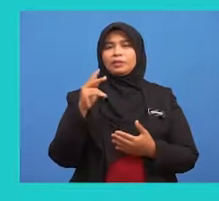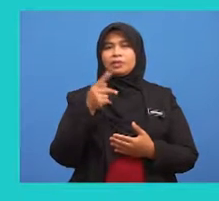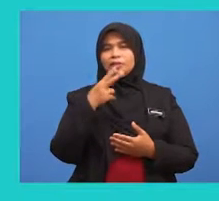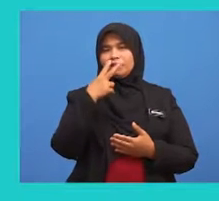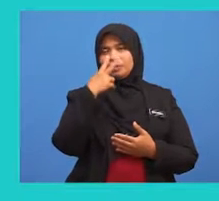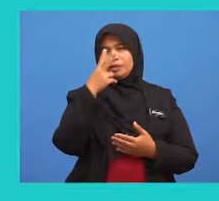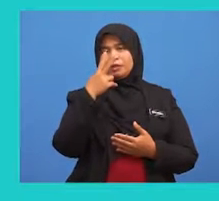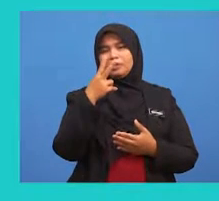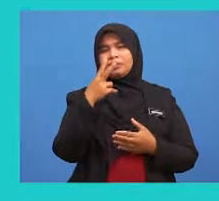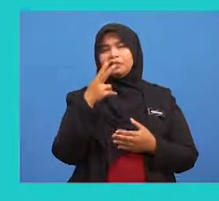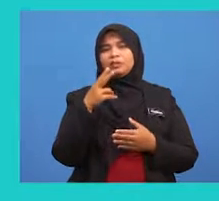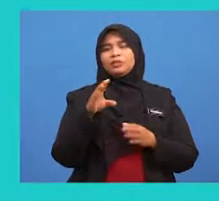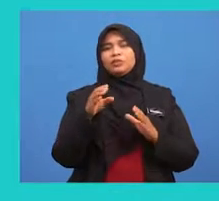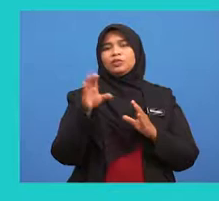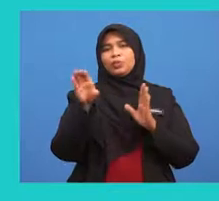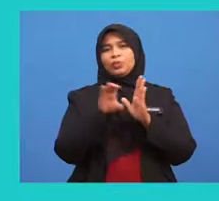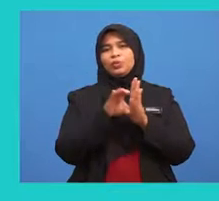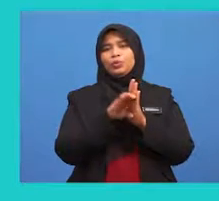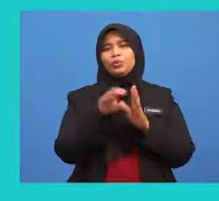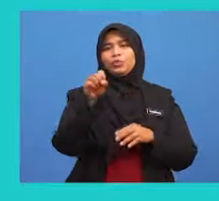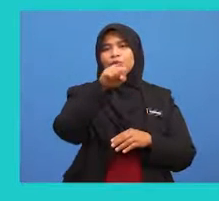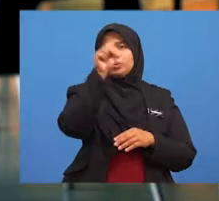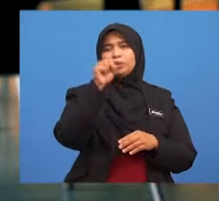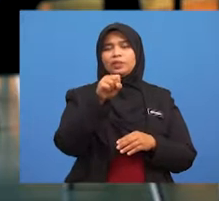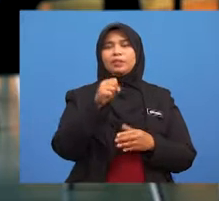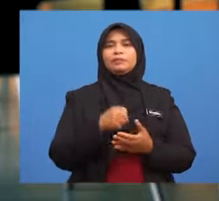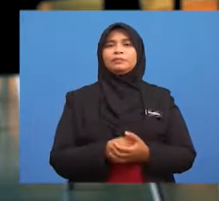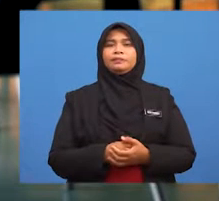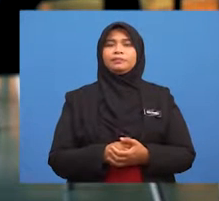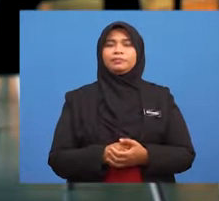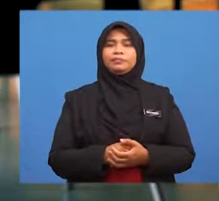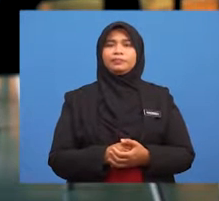kita mulakan dengan melihat contoh soalan.